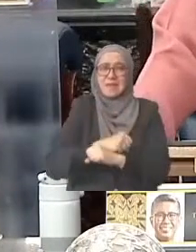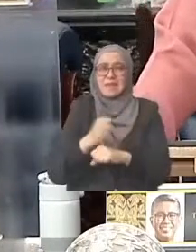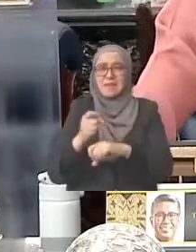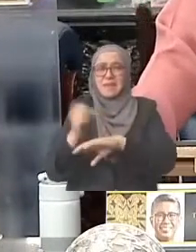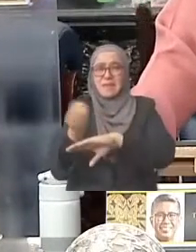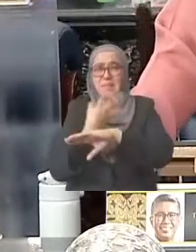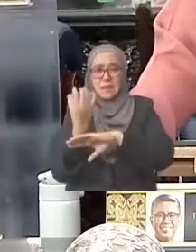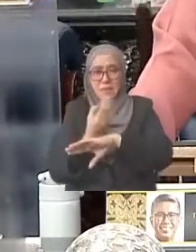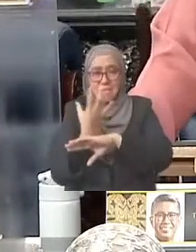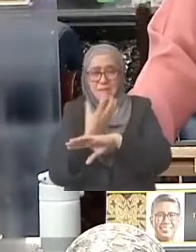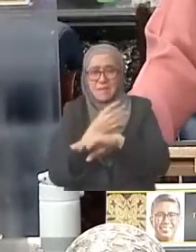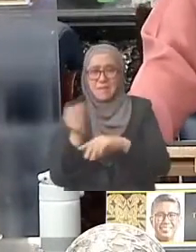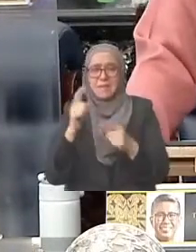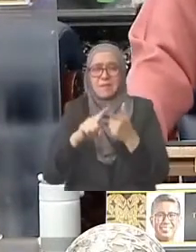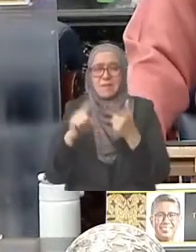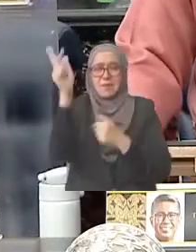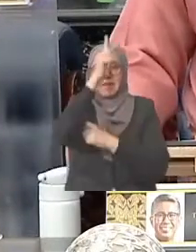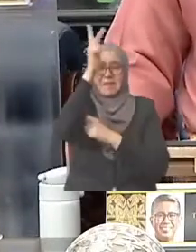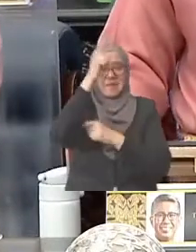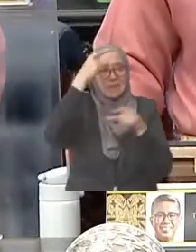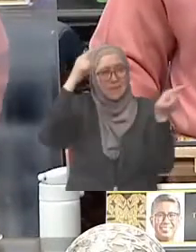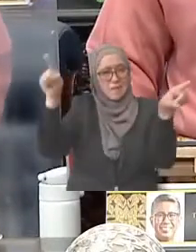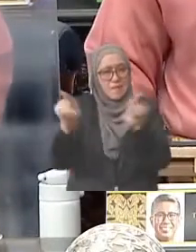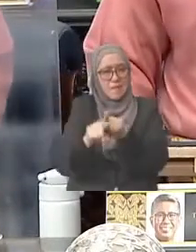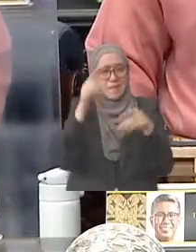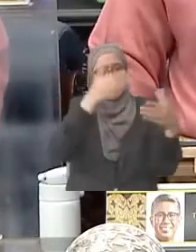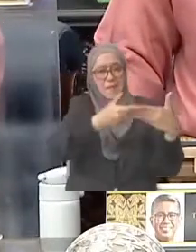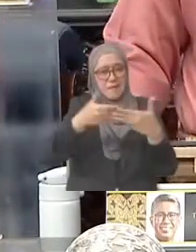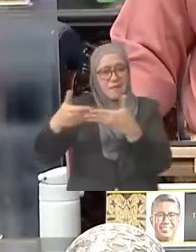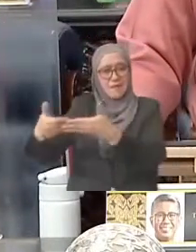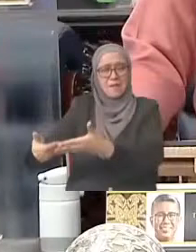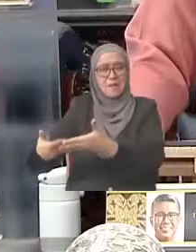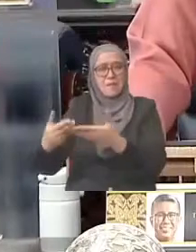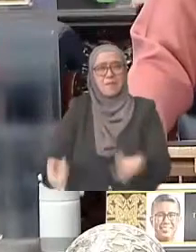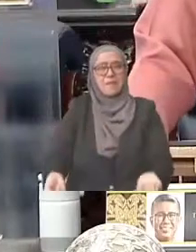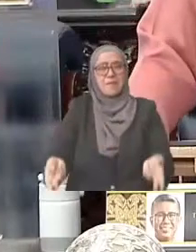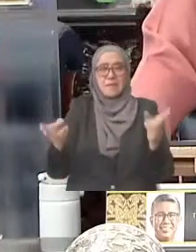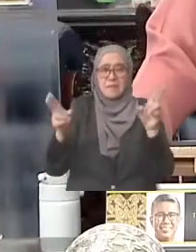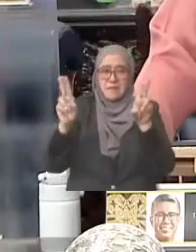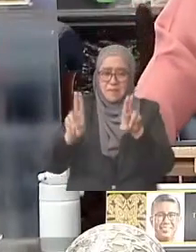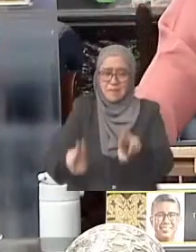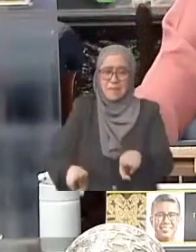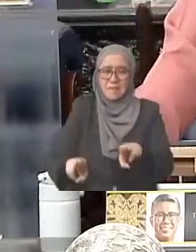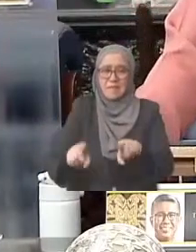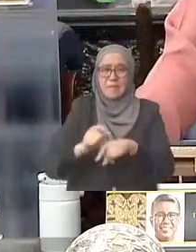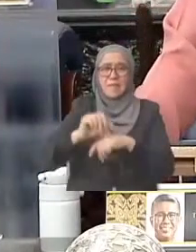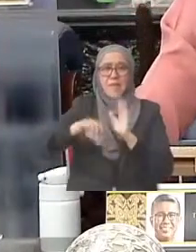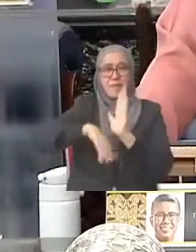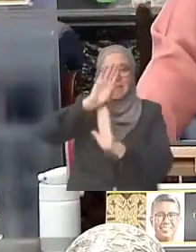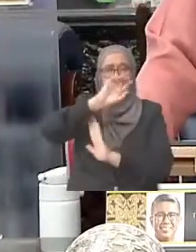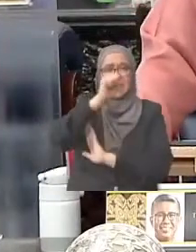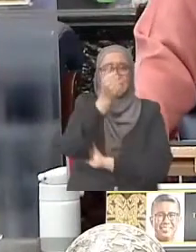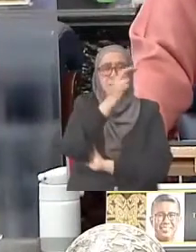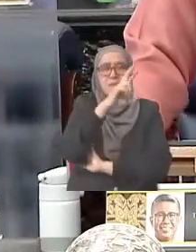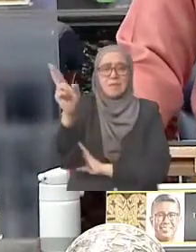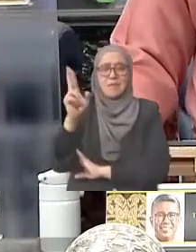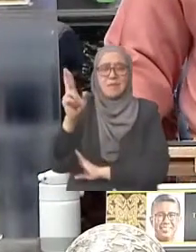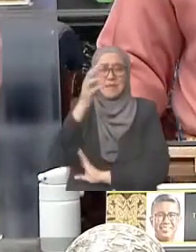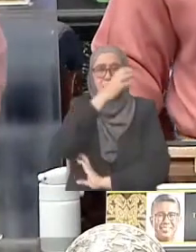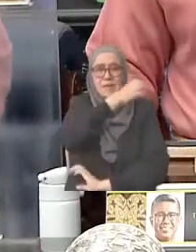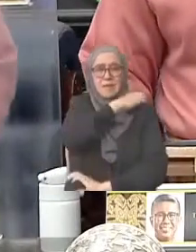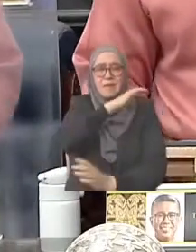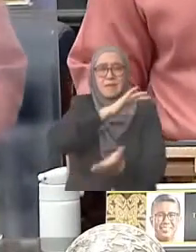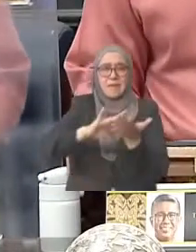untuk menyambung pelantikan secara kontrak lebih 10.000 pegawai perubatan pergigian dan pamesing selama